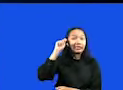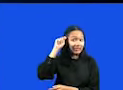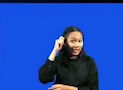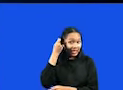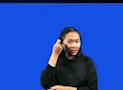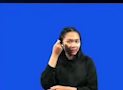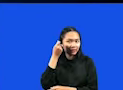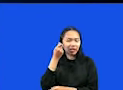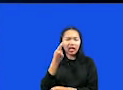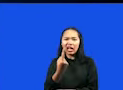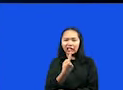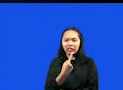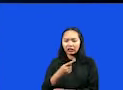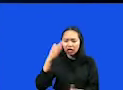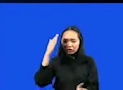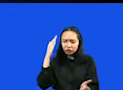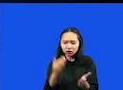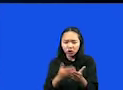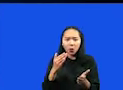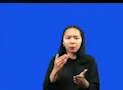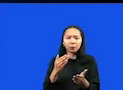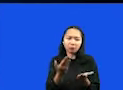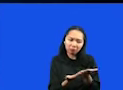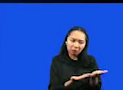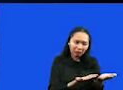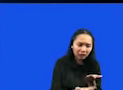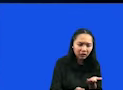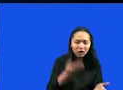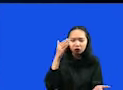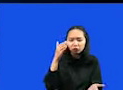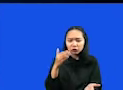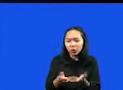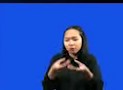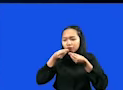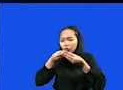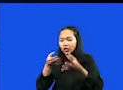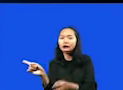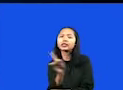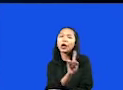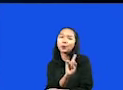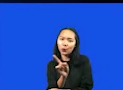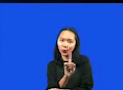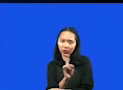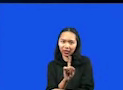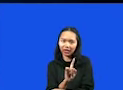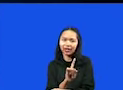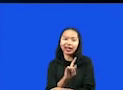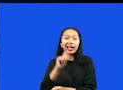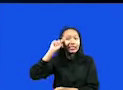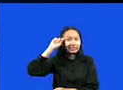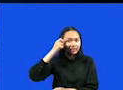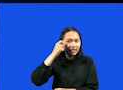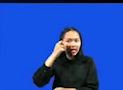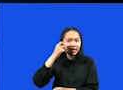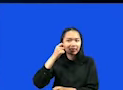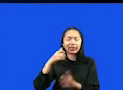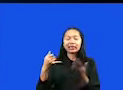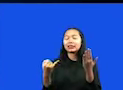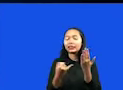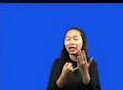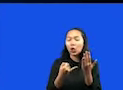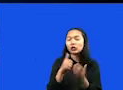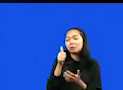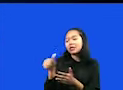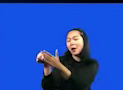berhenti untuk perwartaan pelayanan sebenarnya kita terbantu banget tuh untuk teknologi yang sekarang ini gitu betul betul dan